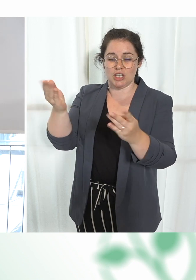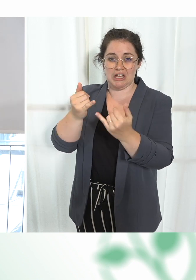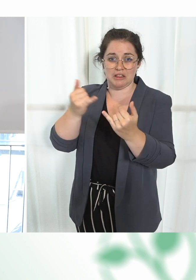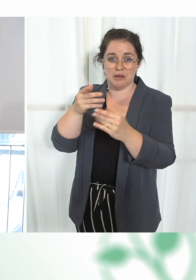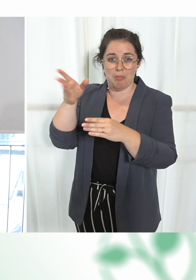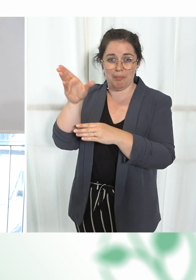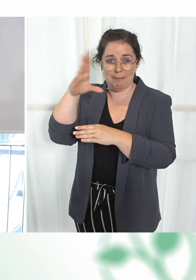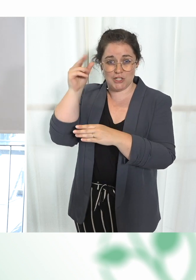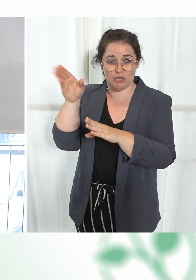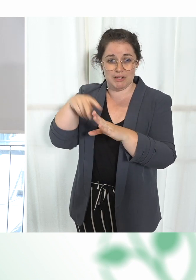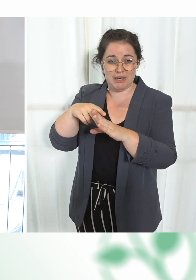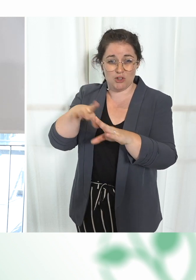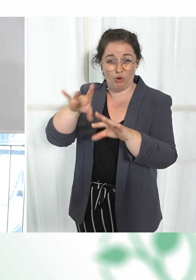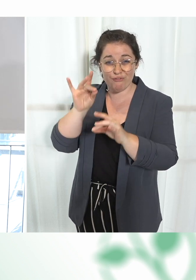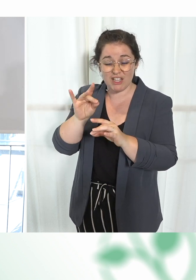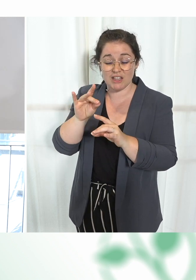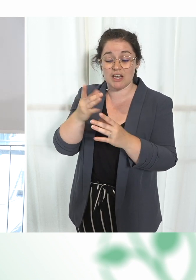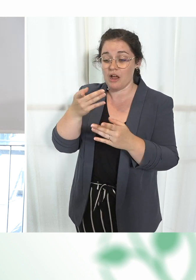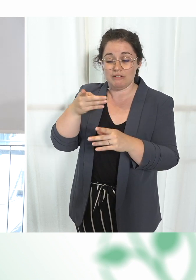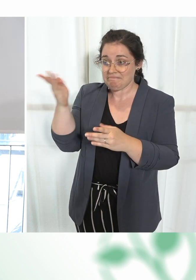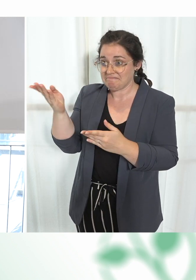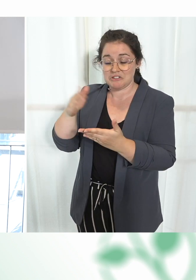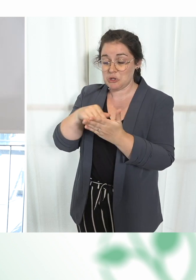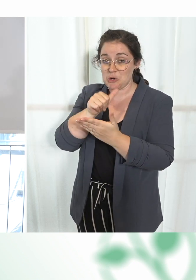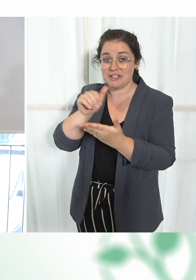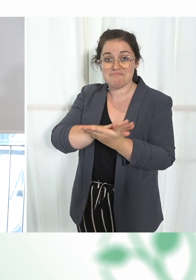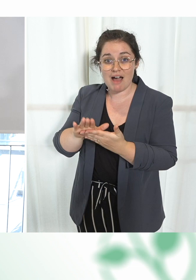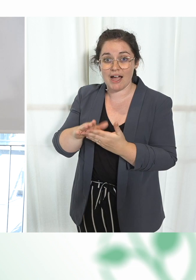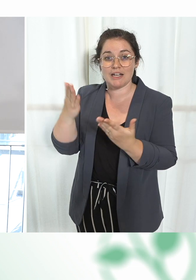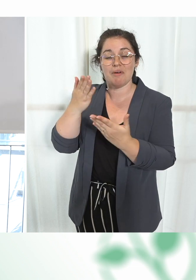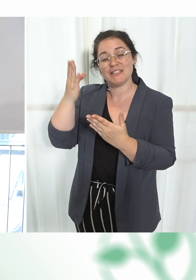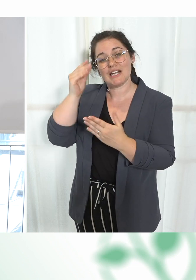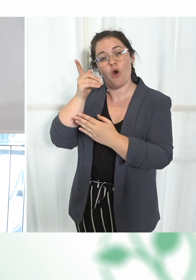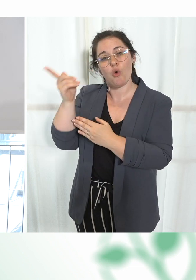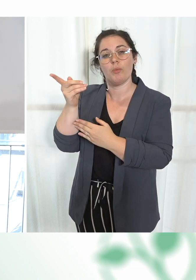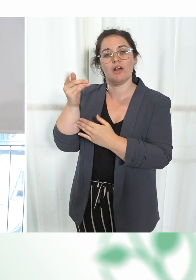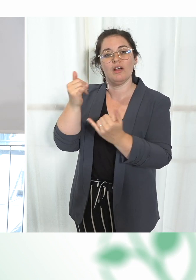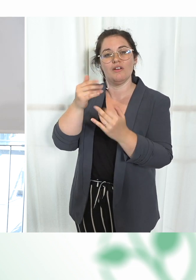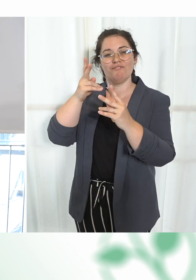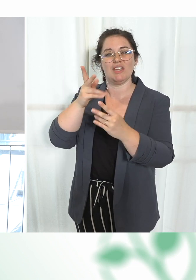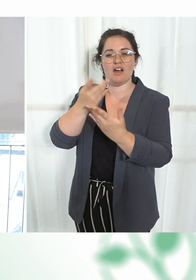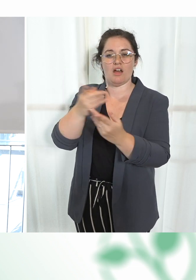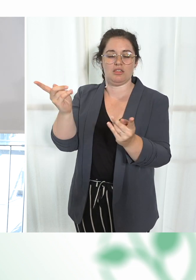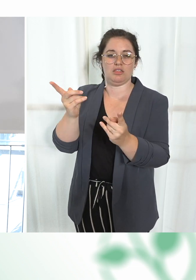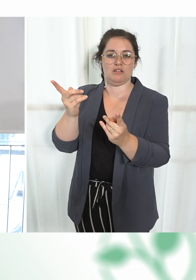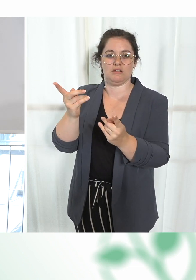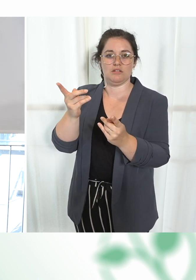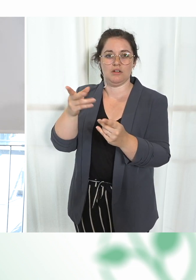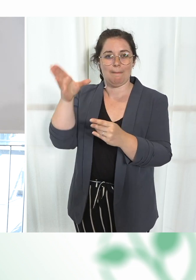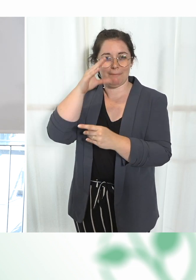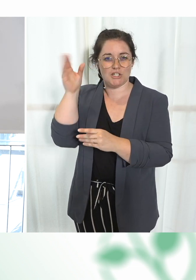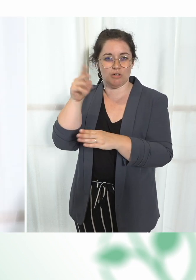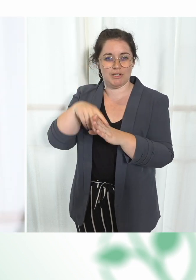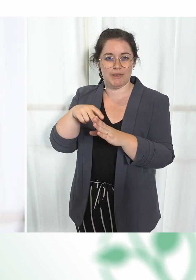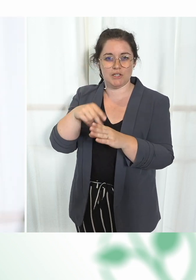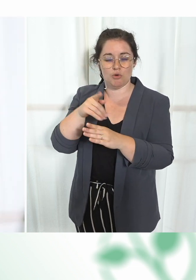ausgeschrieben. Aber was denken Sie, muss man tun, um diese Jobs auch für die Zielgruppe selbst attraktiv zu machen? Damit Menschen mit